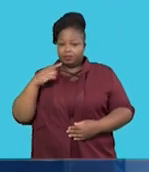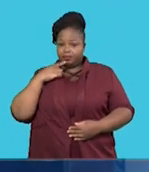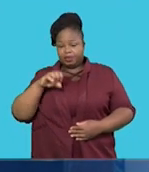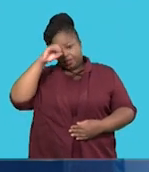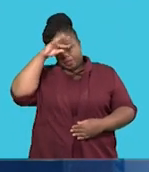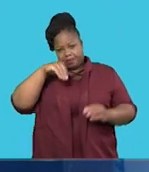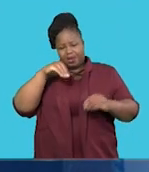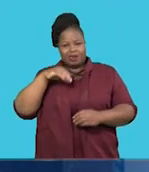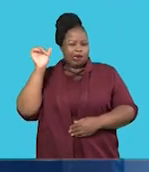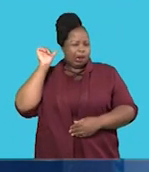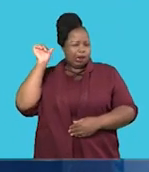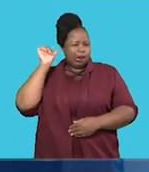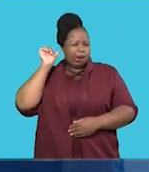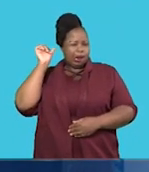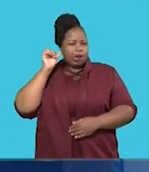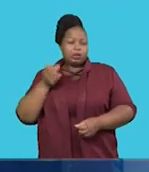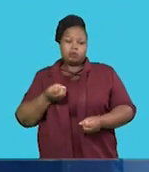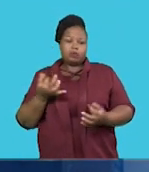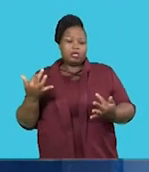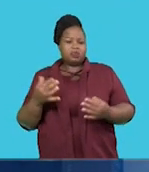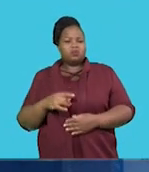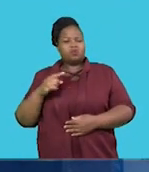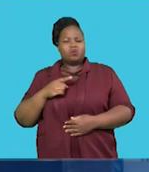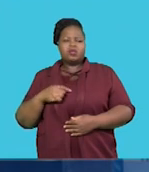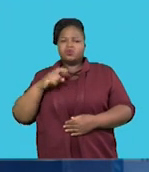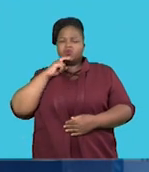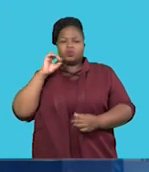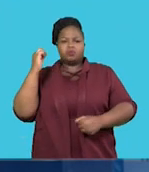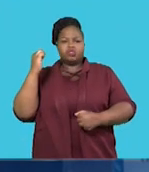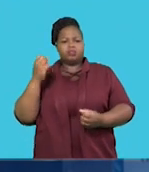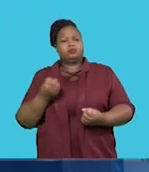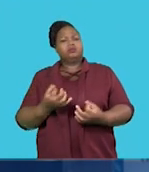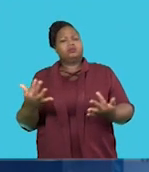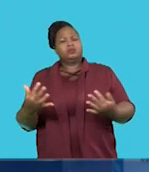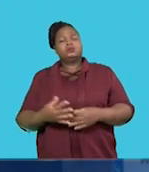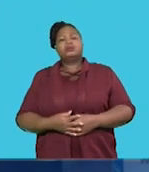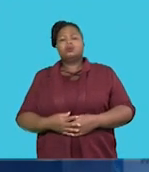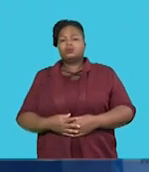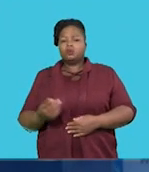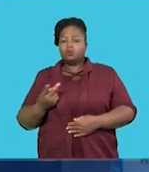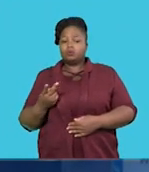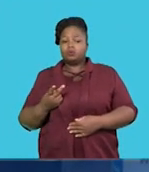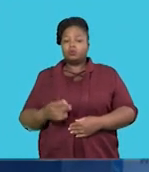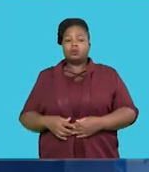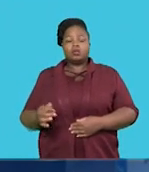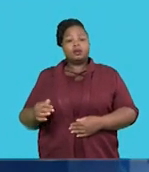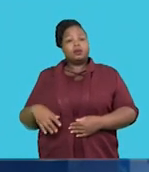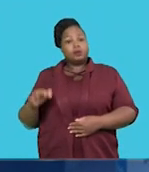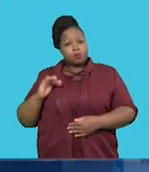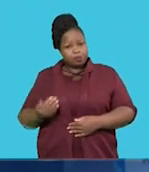emine kunomsindo and emine kusetshenziswa imishini kakhulu kuyafanele ukuthi umuntu uma esezishilo